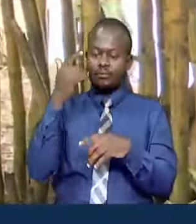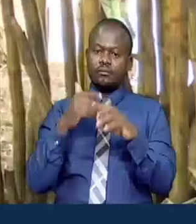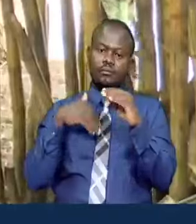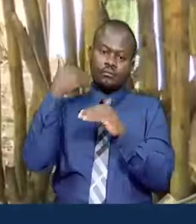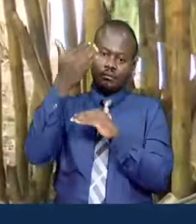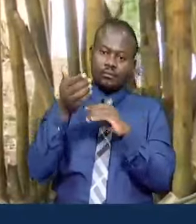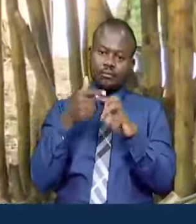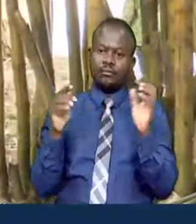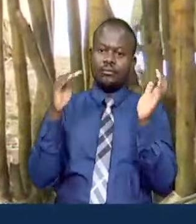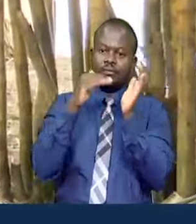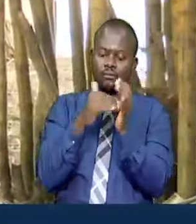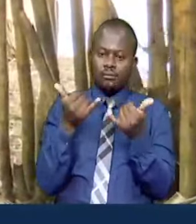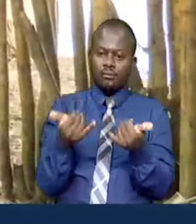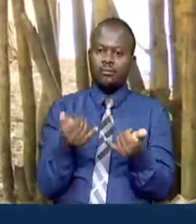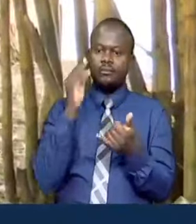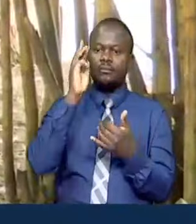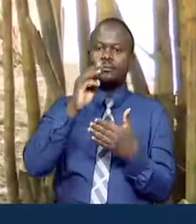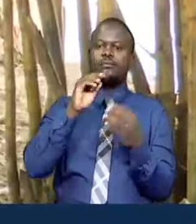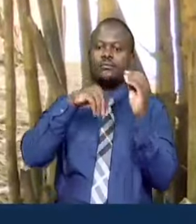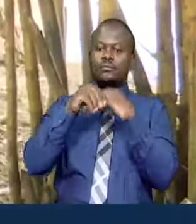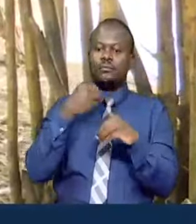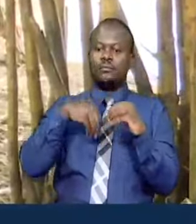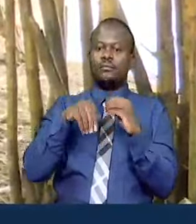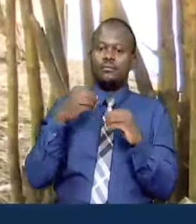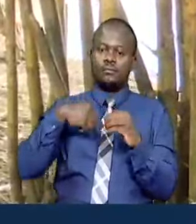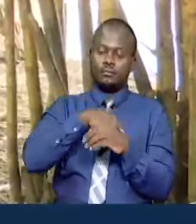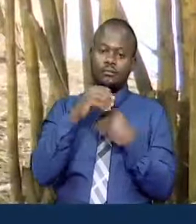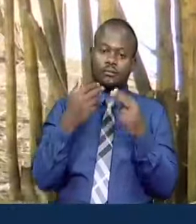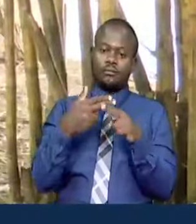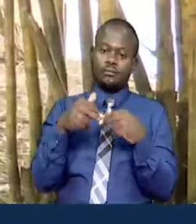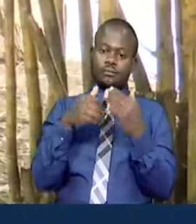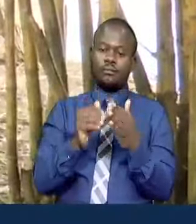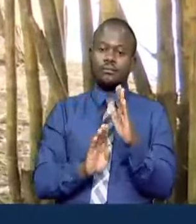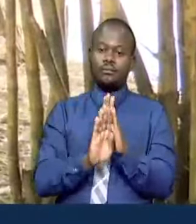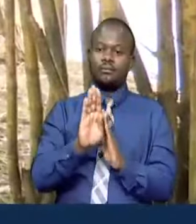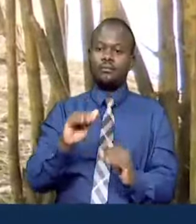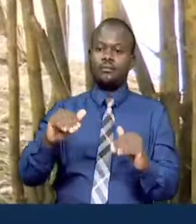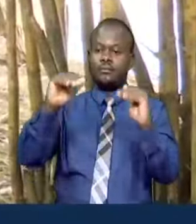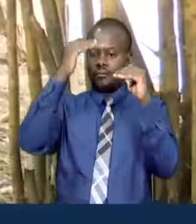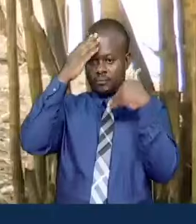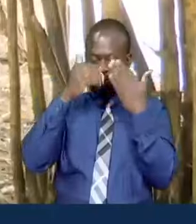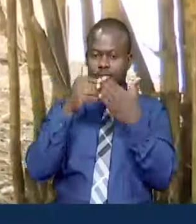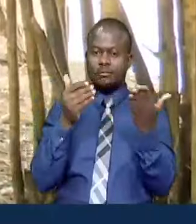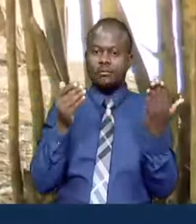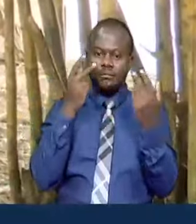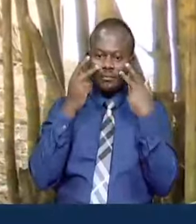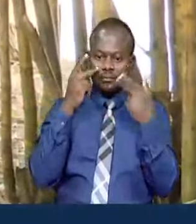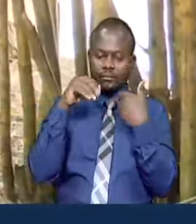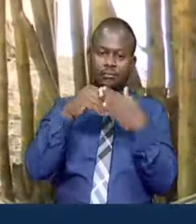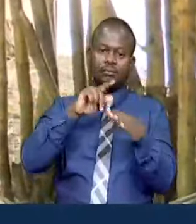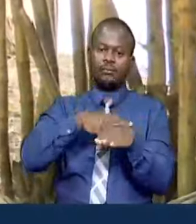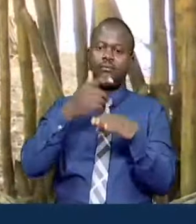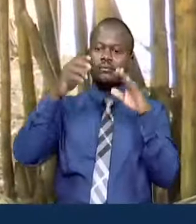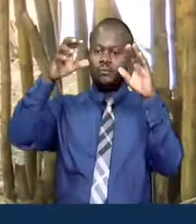kandi noneho bakaba bagiye kudusarura akarusha ibyacu kwa bigiye gushibuka bigahita bikura neza, kuko murabona ko muri bihe by'igihe by'imvura haza